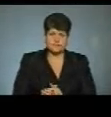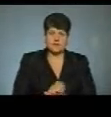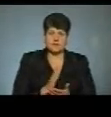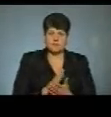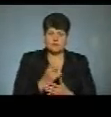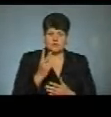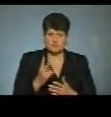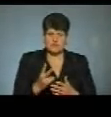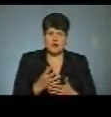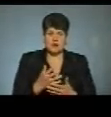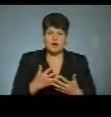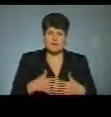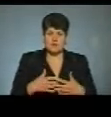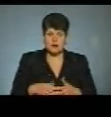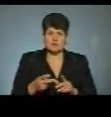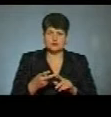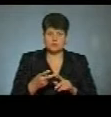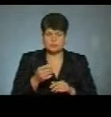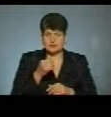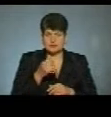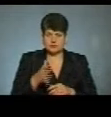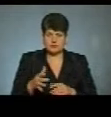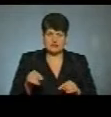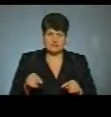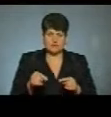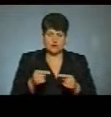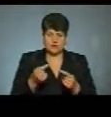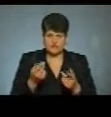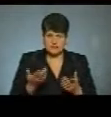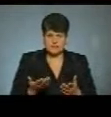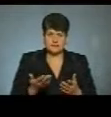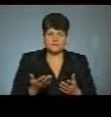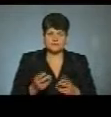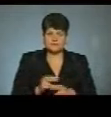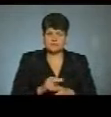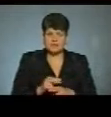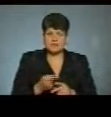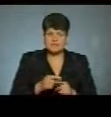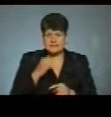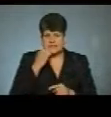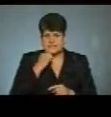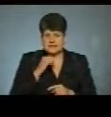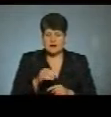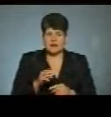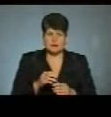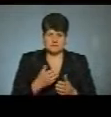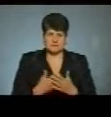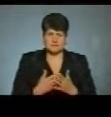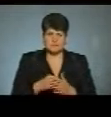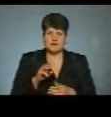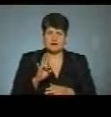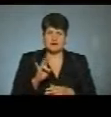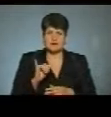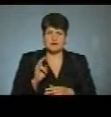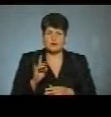два апарати, але другий ми не змогли так і відновити, тому що це стара марка Ньюпорт, не можемо знайти